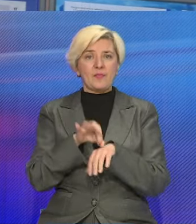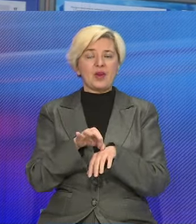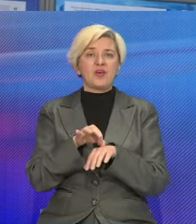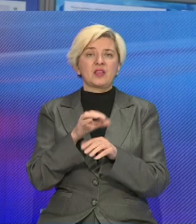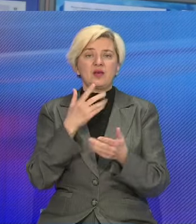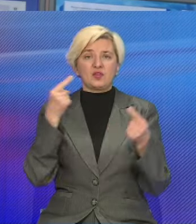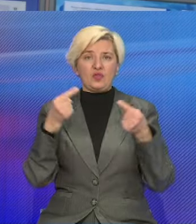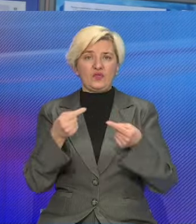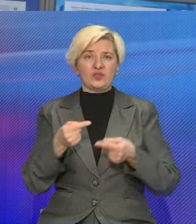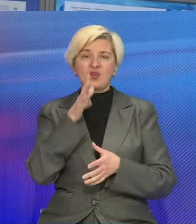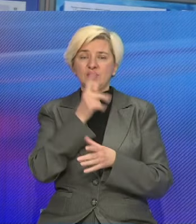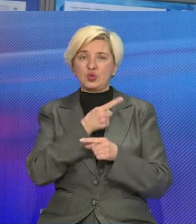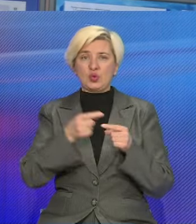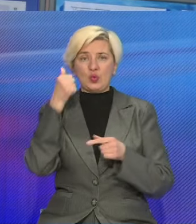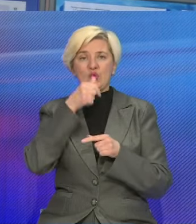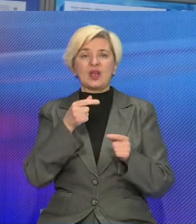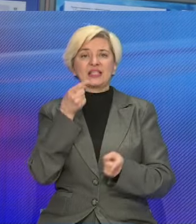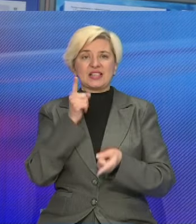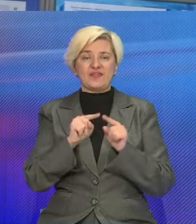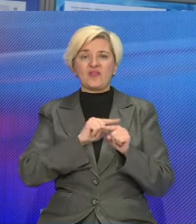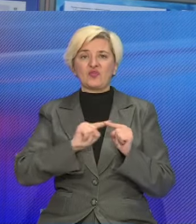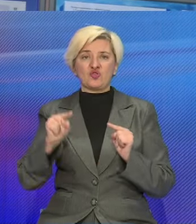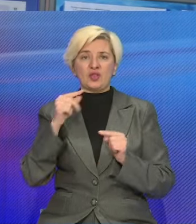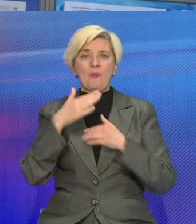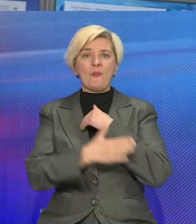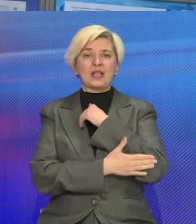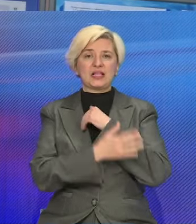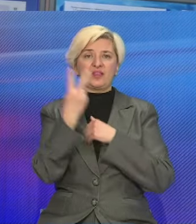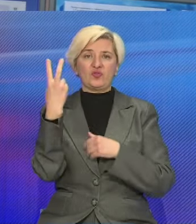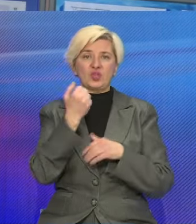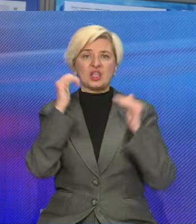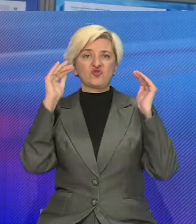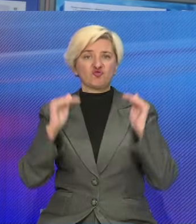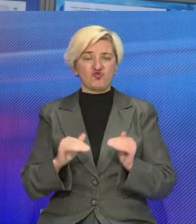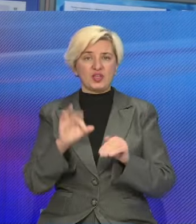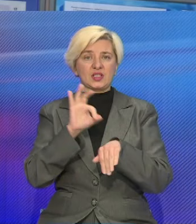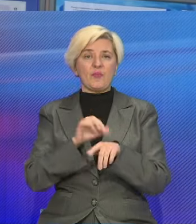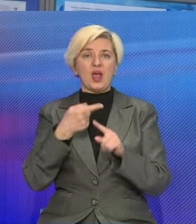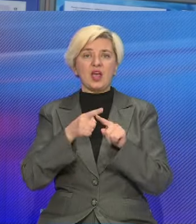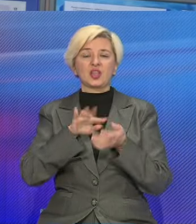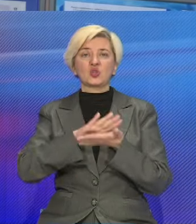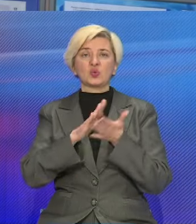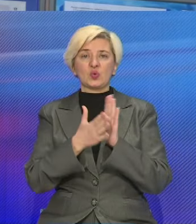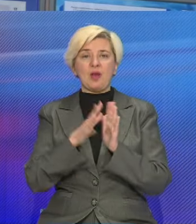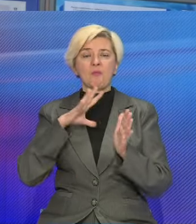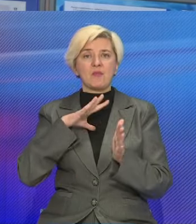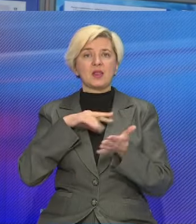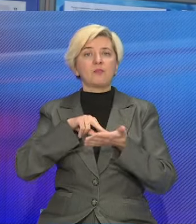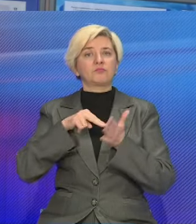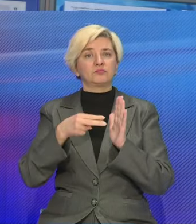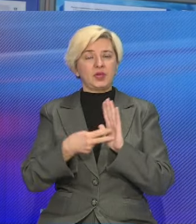протяжении последних двух недель ми отмечаємо сниження заболеваемости. Эта ситуація прогнозувалась нами раніе.